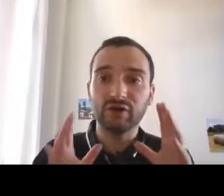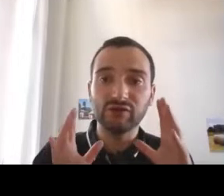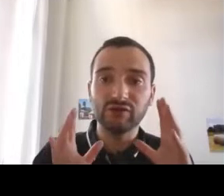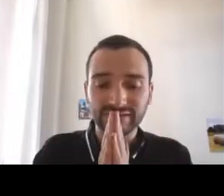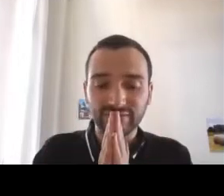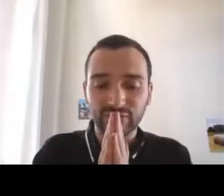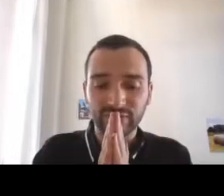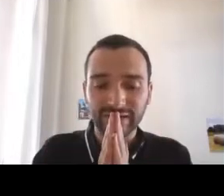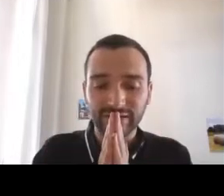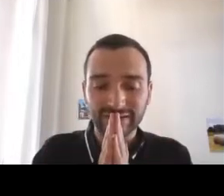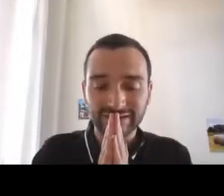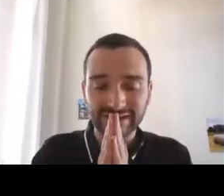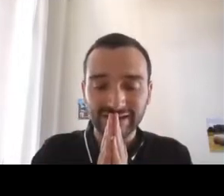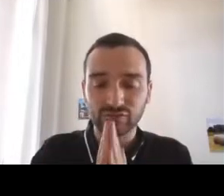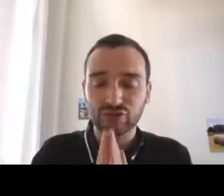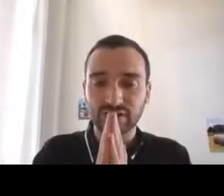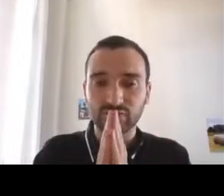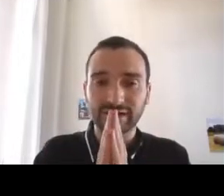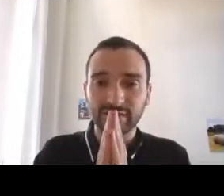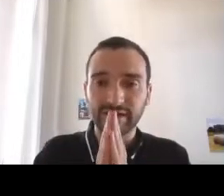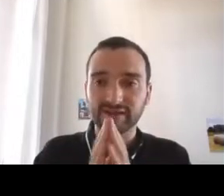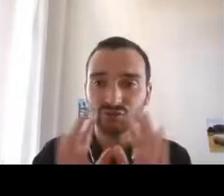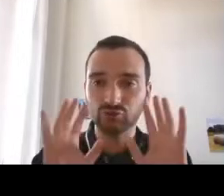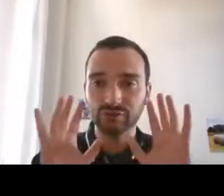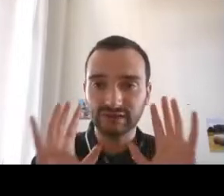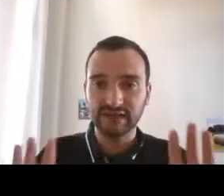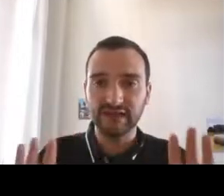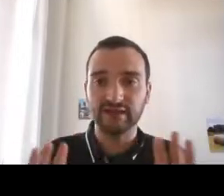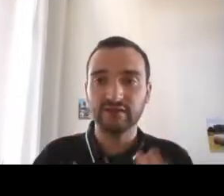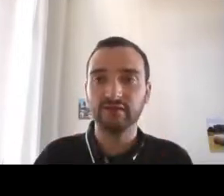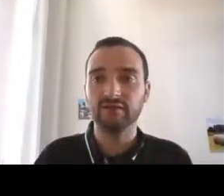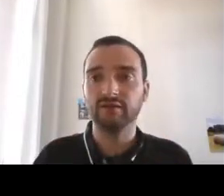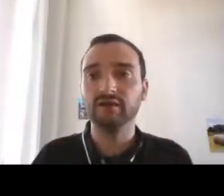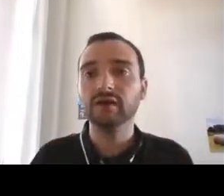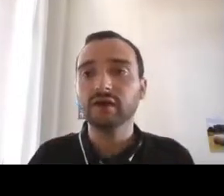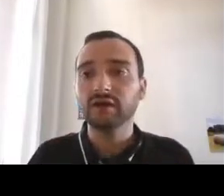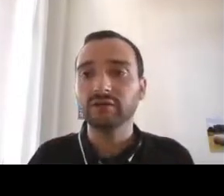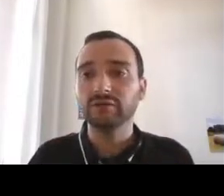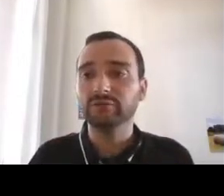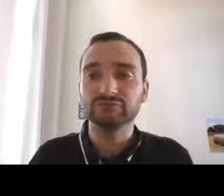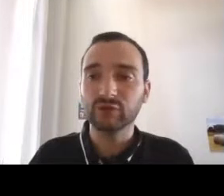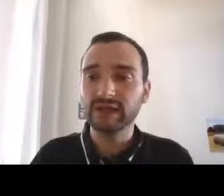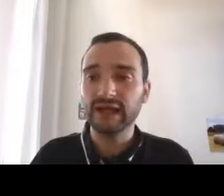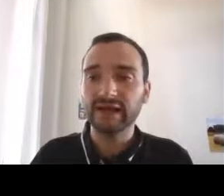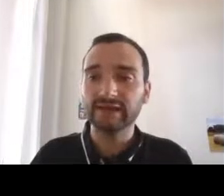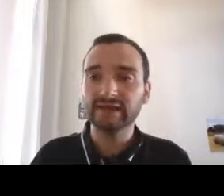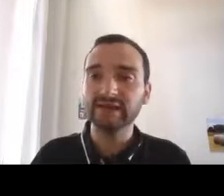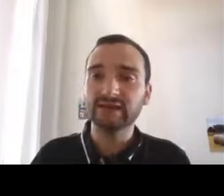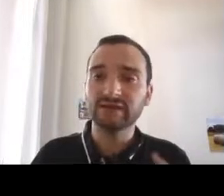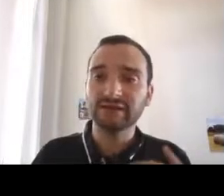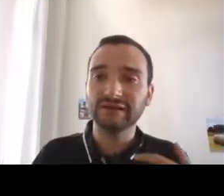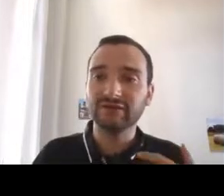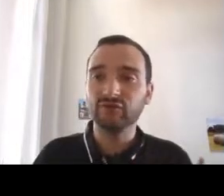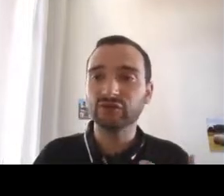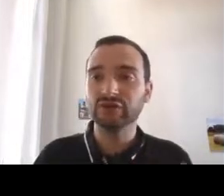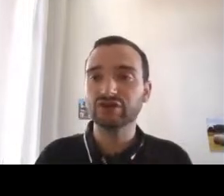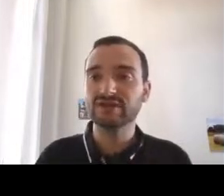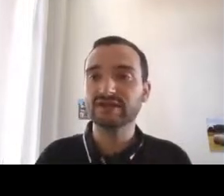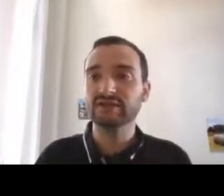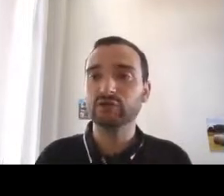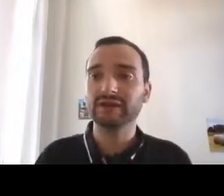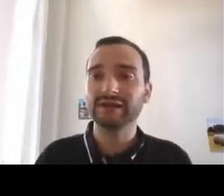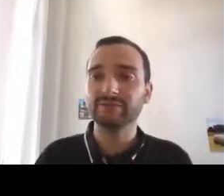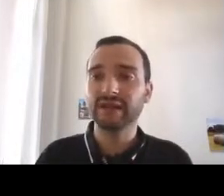focalizzandoci unicamente su tre inquinanti il lavoro dell